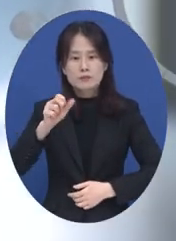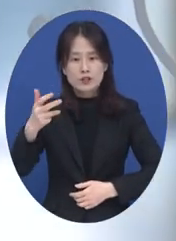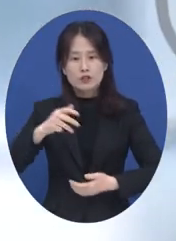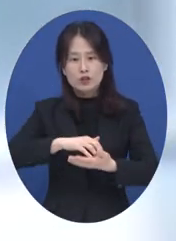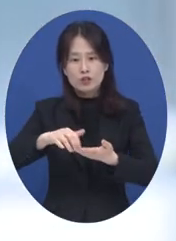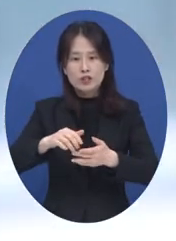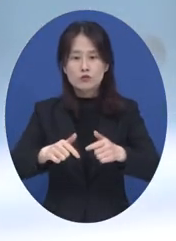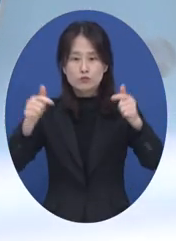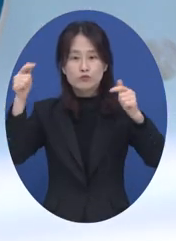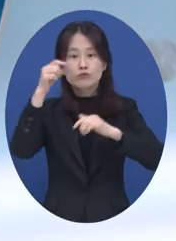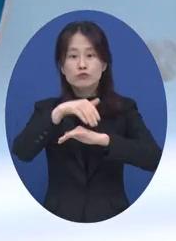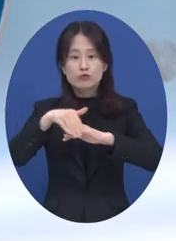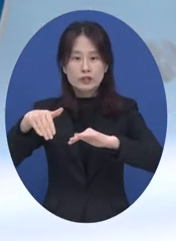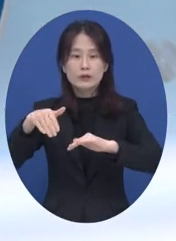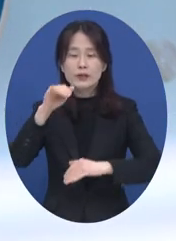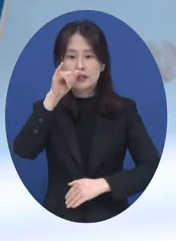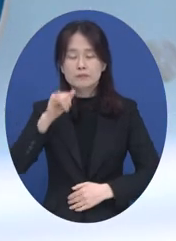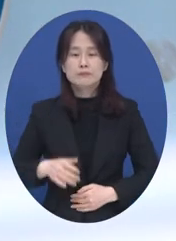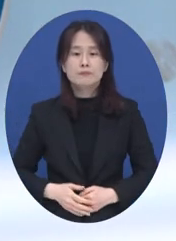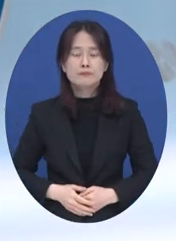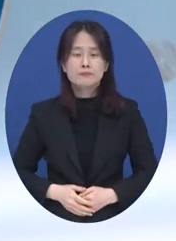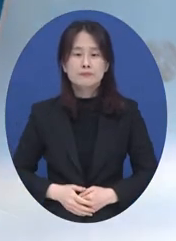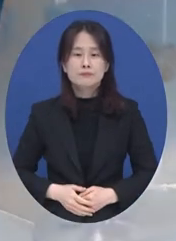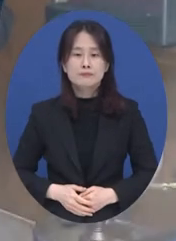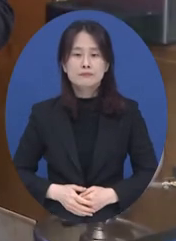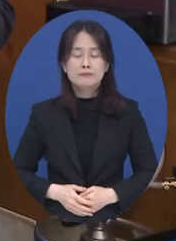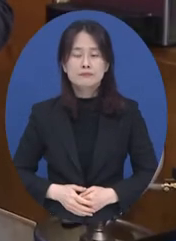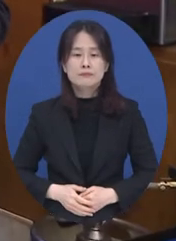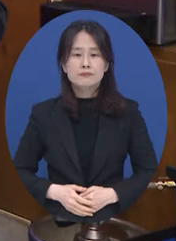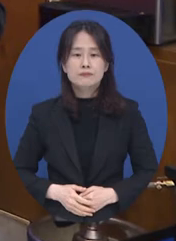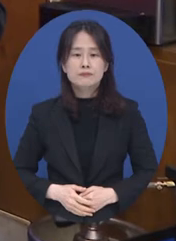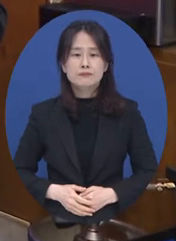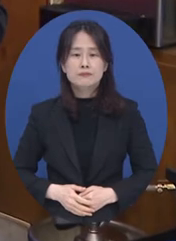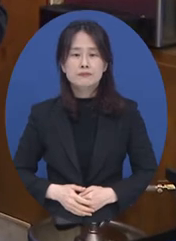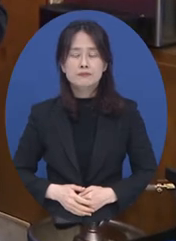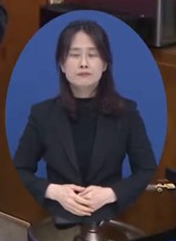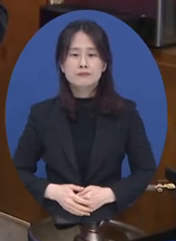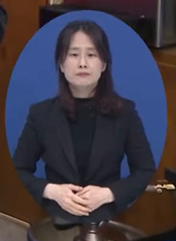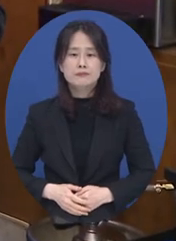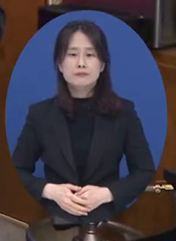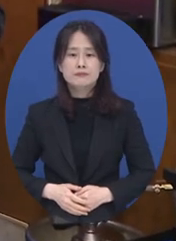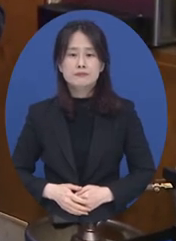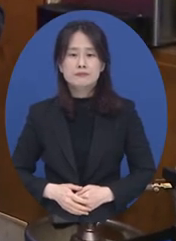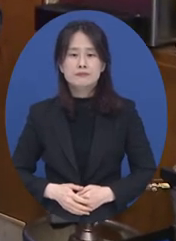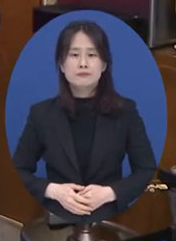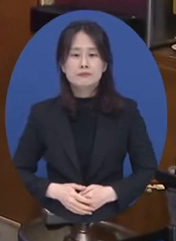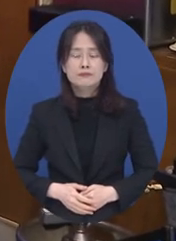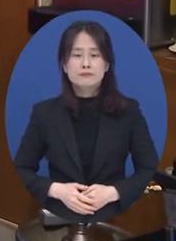28개 시군까지 확대될 전망입니다. 경기 CCTV 최창순입니다.